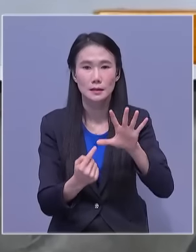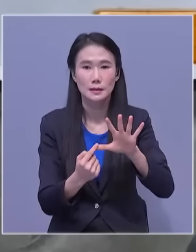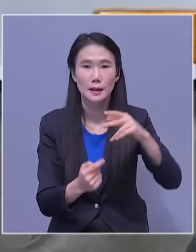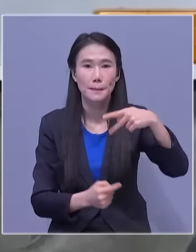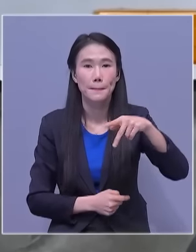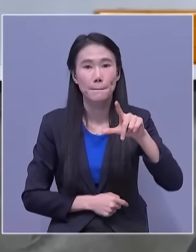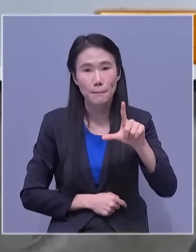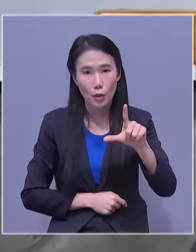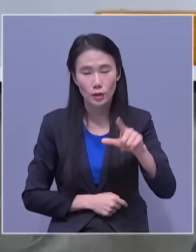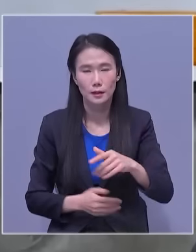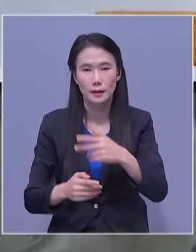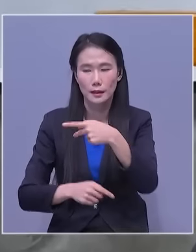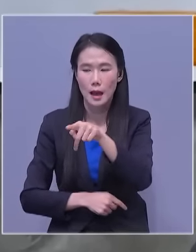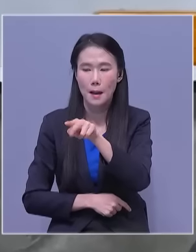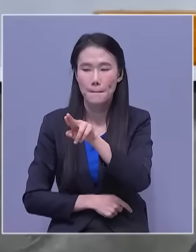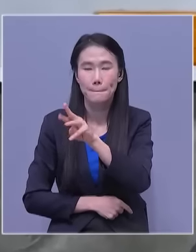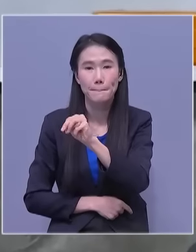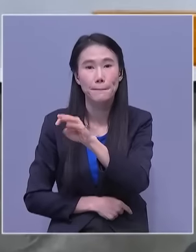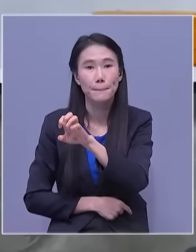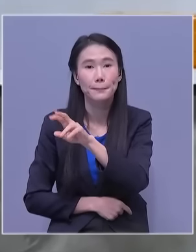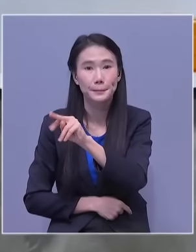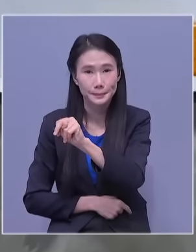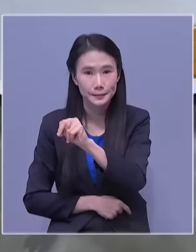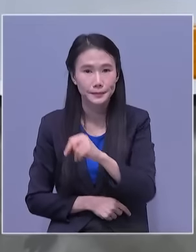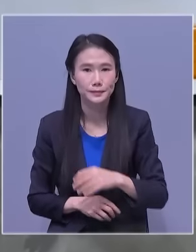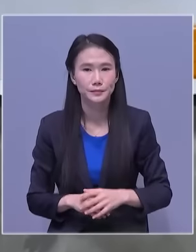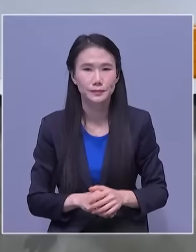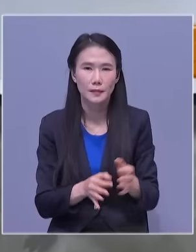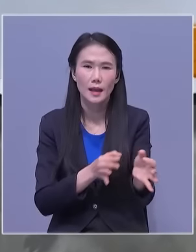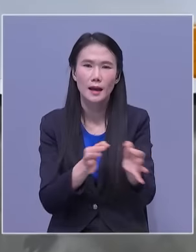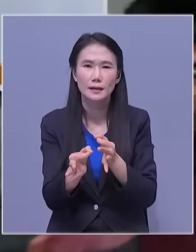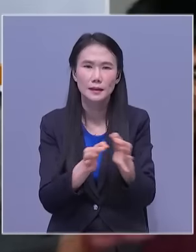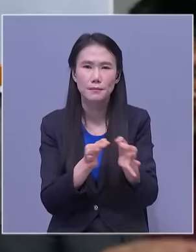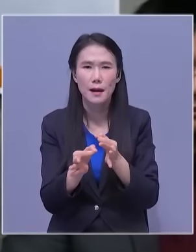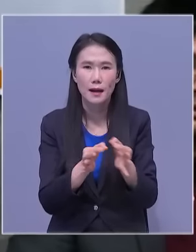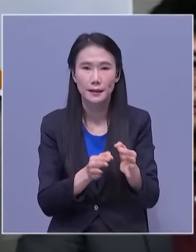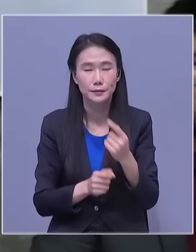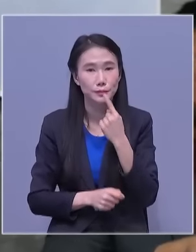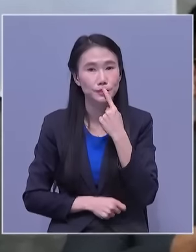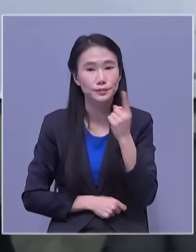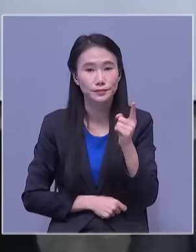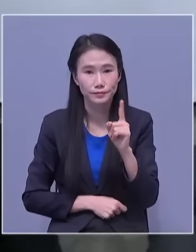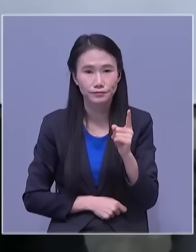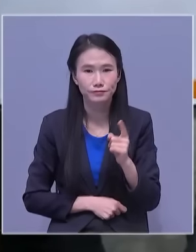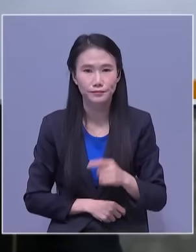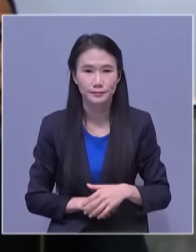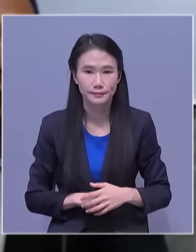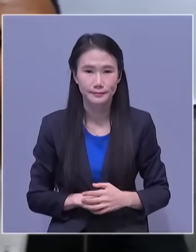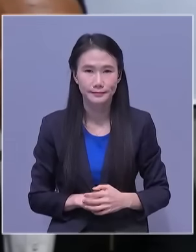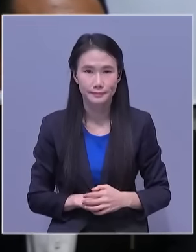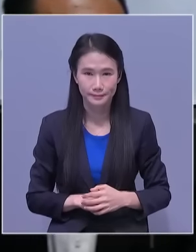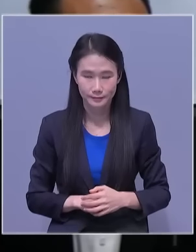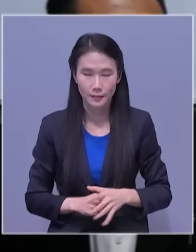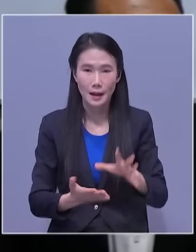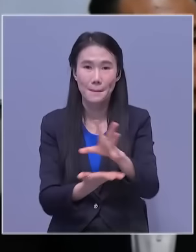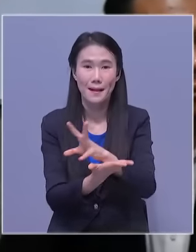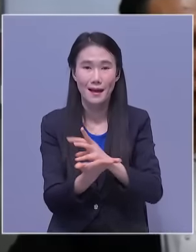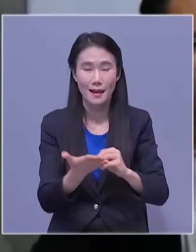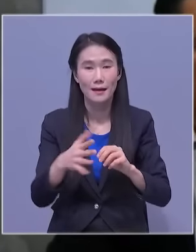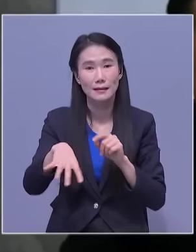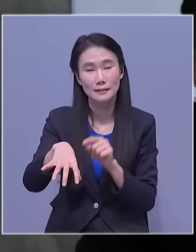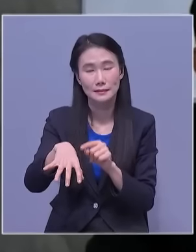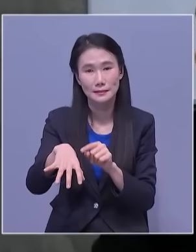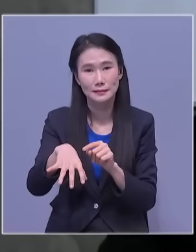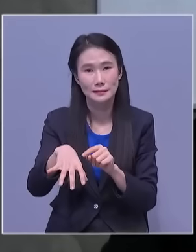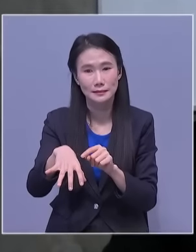และคุณปรมินจิรวัชรเดชออกมาชี้แจงแทนทายาทนะคะว่าในส่วนของมหมหาวิทยาลัยที่มี